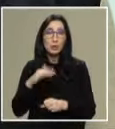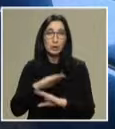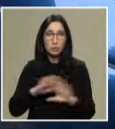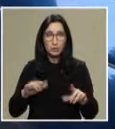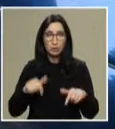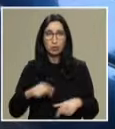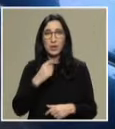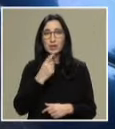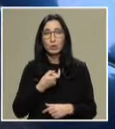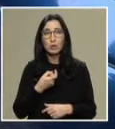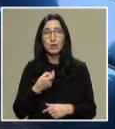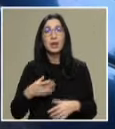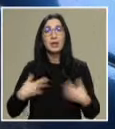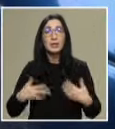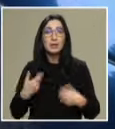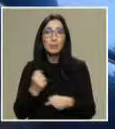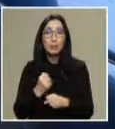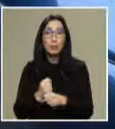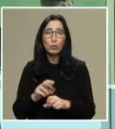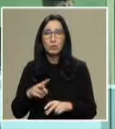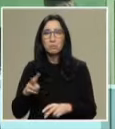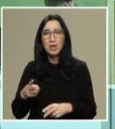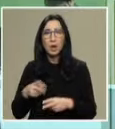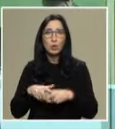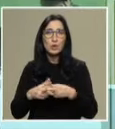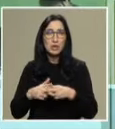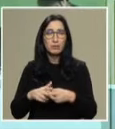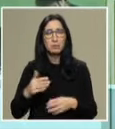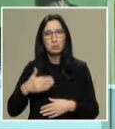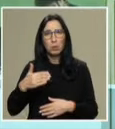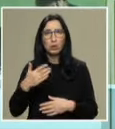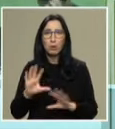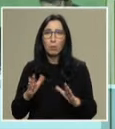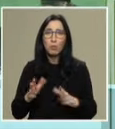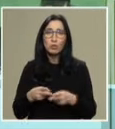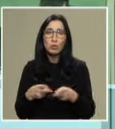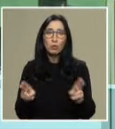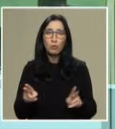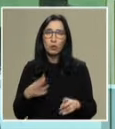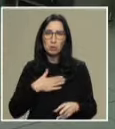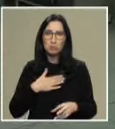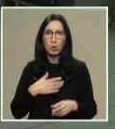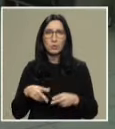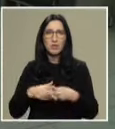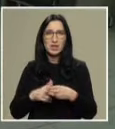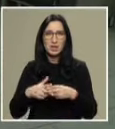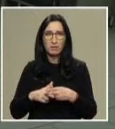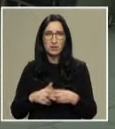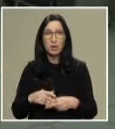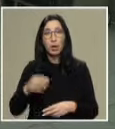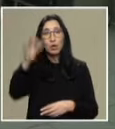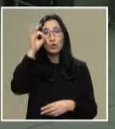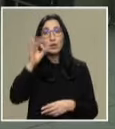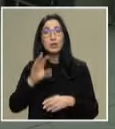година? Бих искал да работя някъде в някой сервис. По-нататък може да си отворя някой сервис.